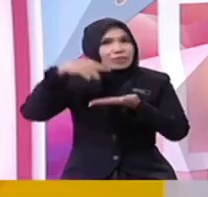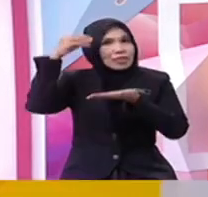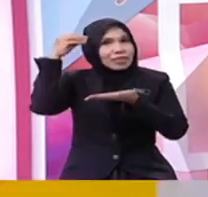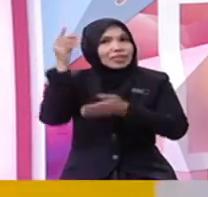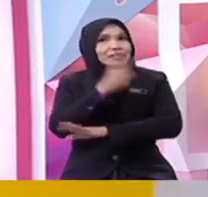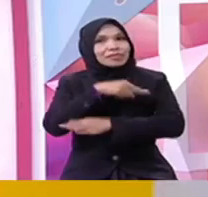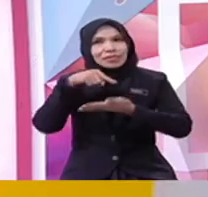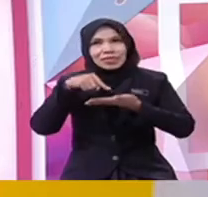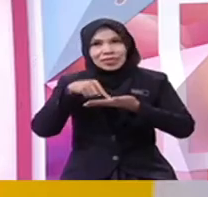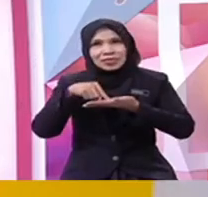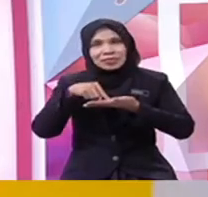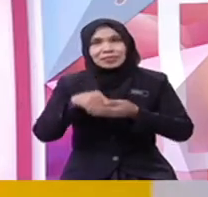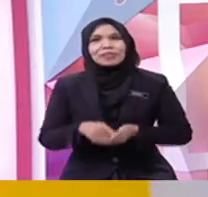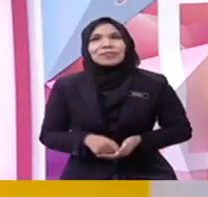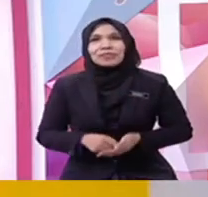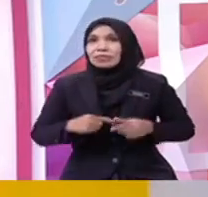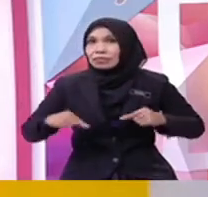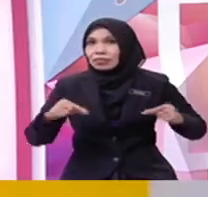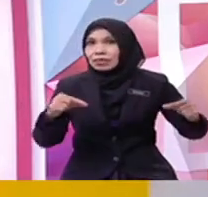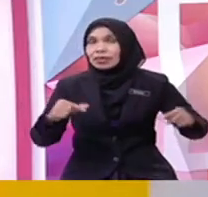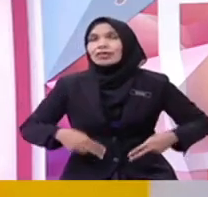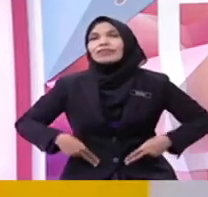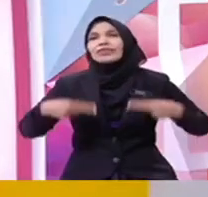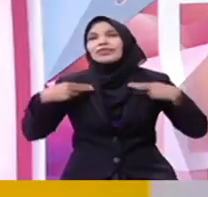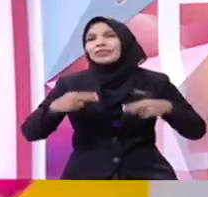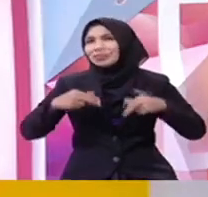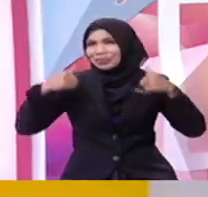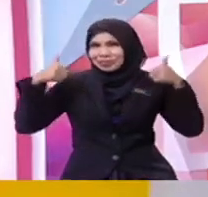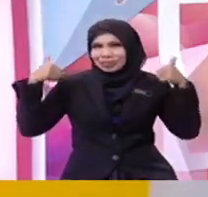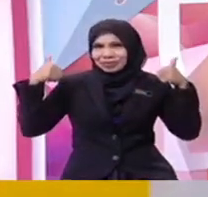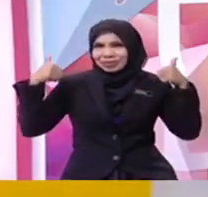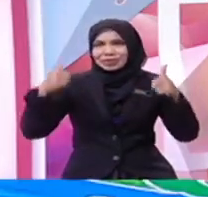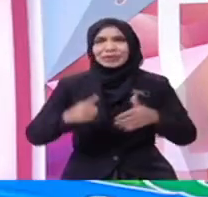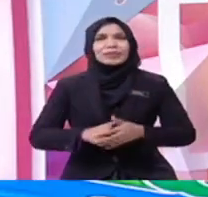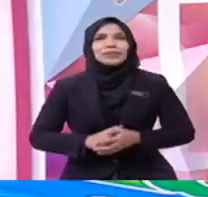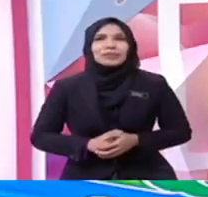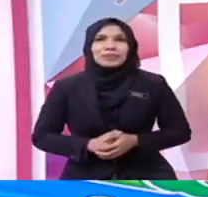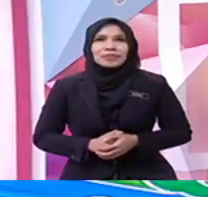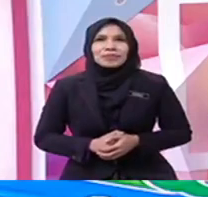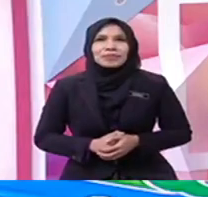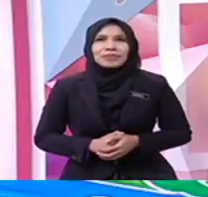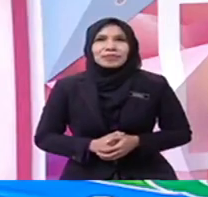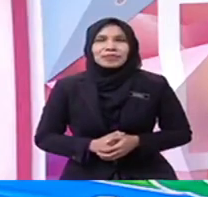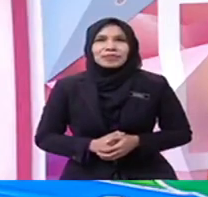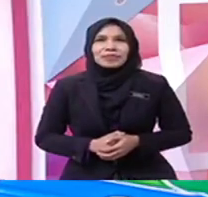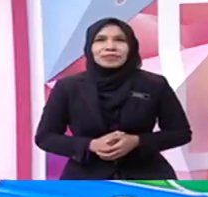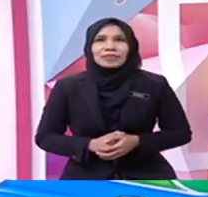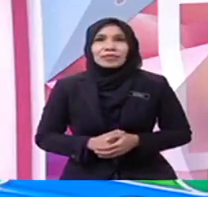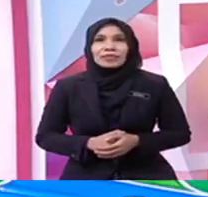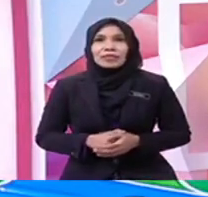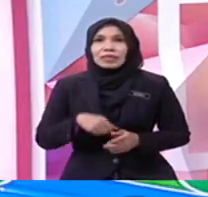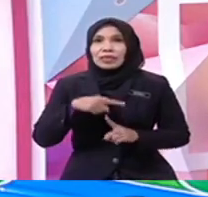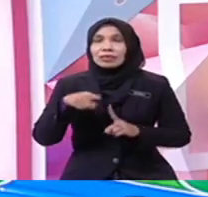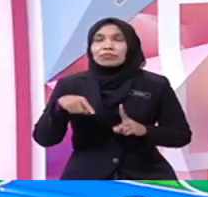pembelajaran kita beri bawah topik gaya hidup sehat sego jagung ubi licik tetangga hidup sehat Ini